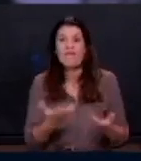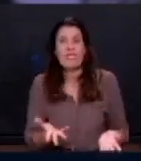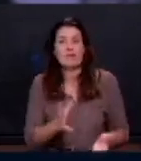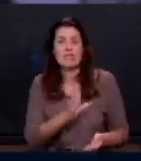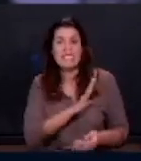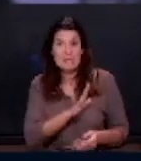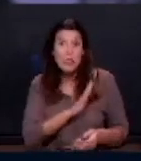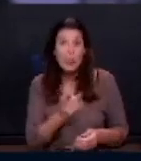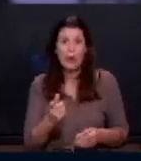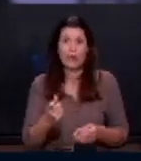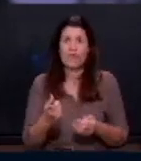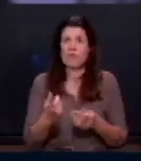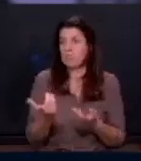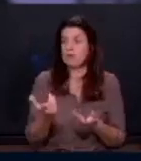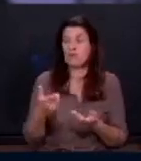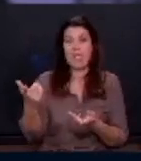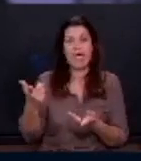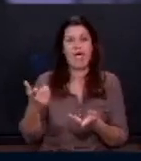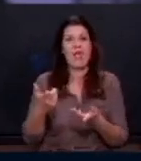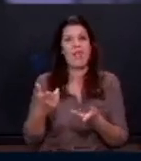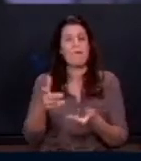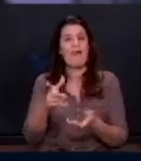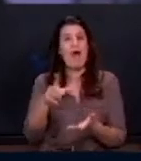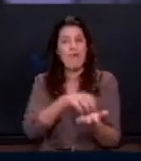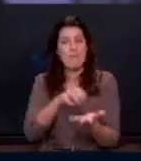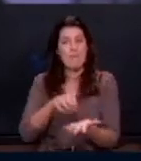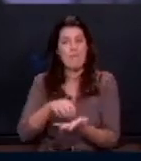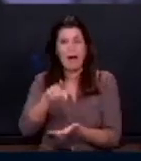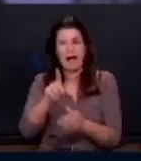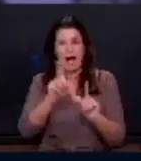קווייט לבין מאגרי הגז קריש ותנין